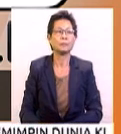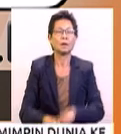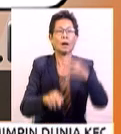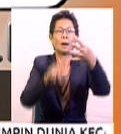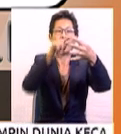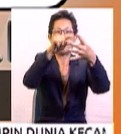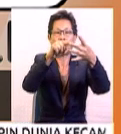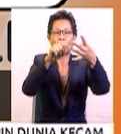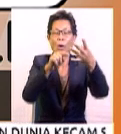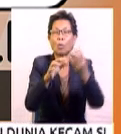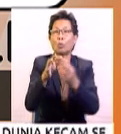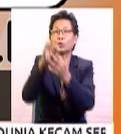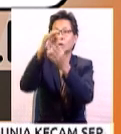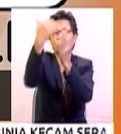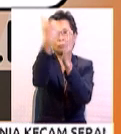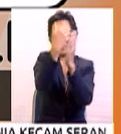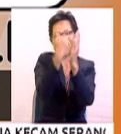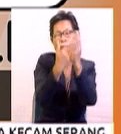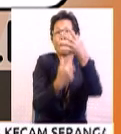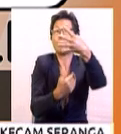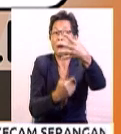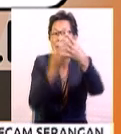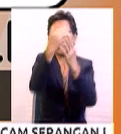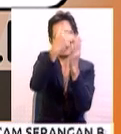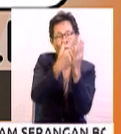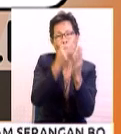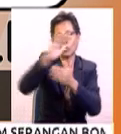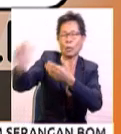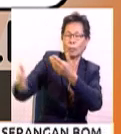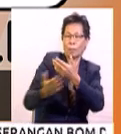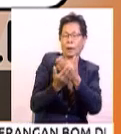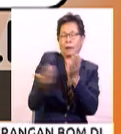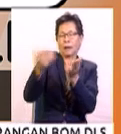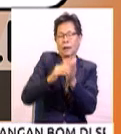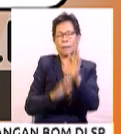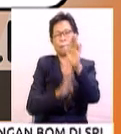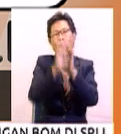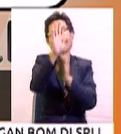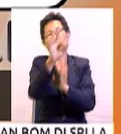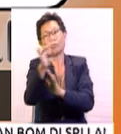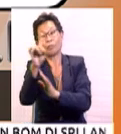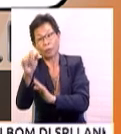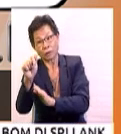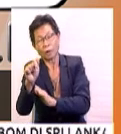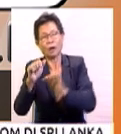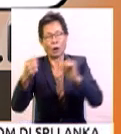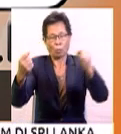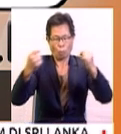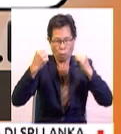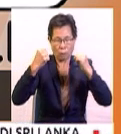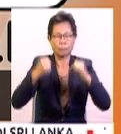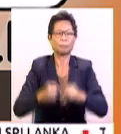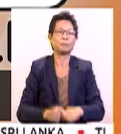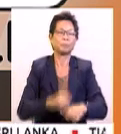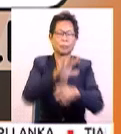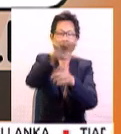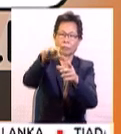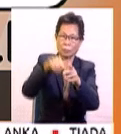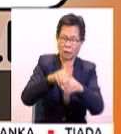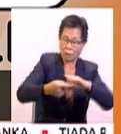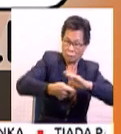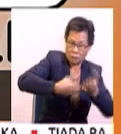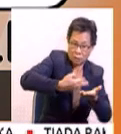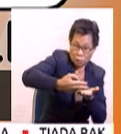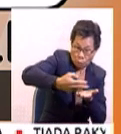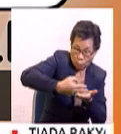Empat perkara utama disenaraikan bagi mengembalikan semula pembangunan Felda yang mapan. Ia merangkumi